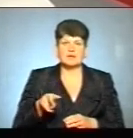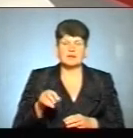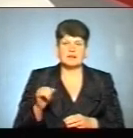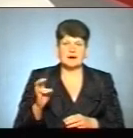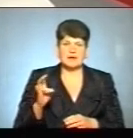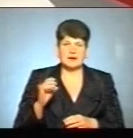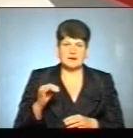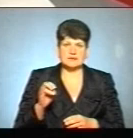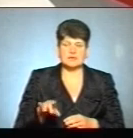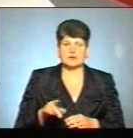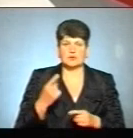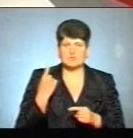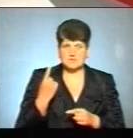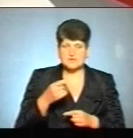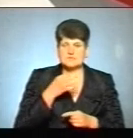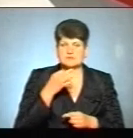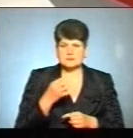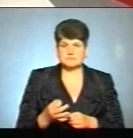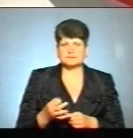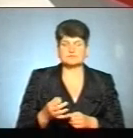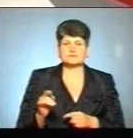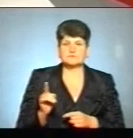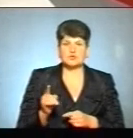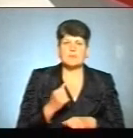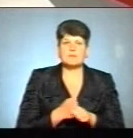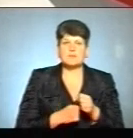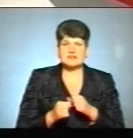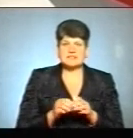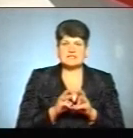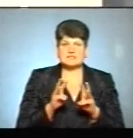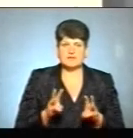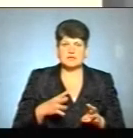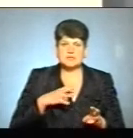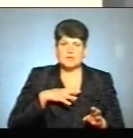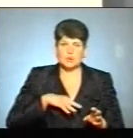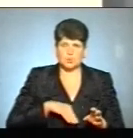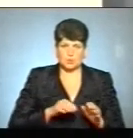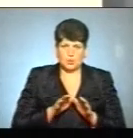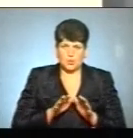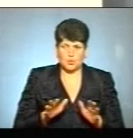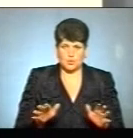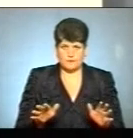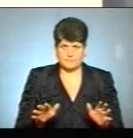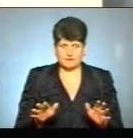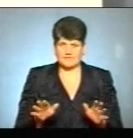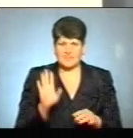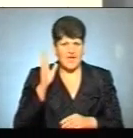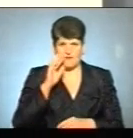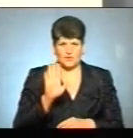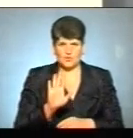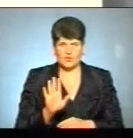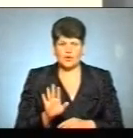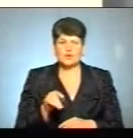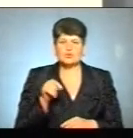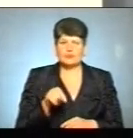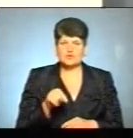один з владик зазначив, що Пасха святиться Духом. тобто не водою, а духом. Тому перевагу цього